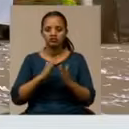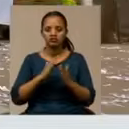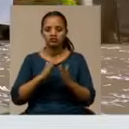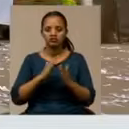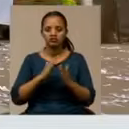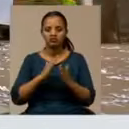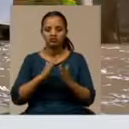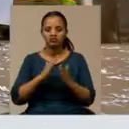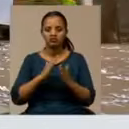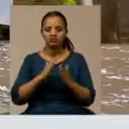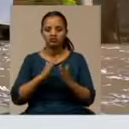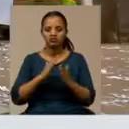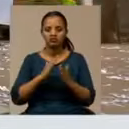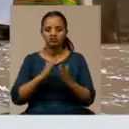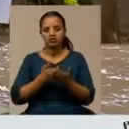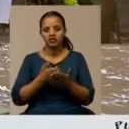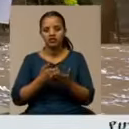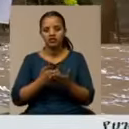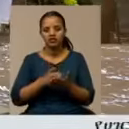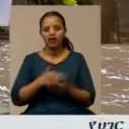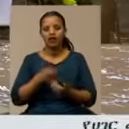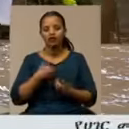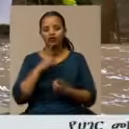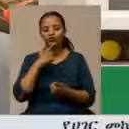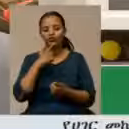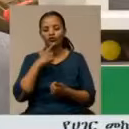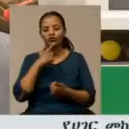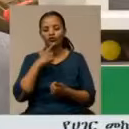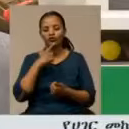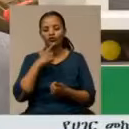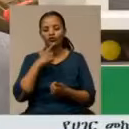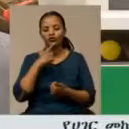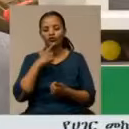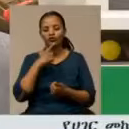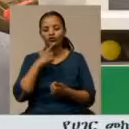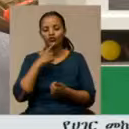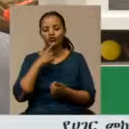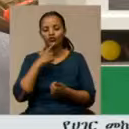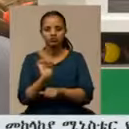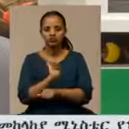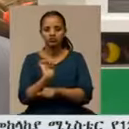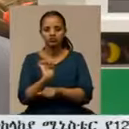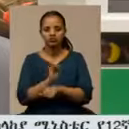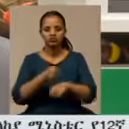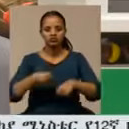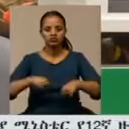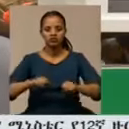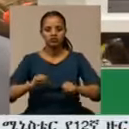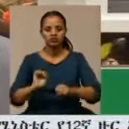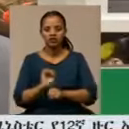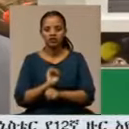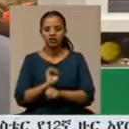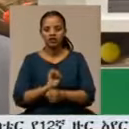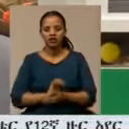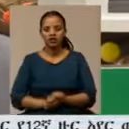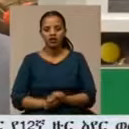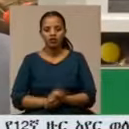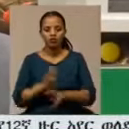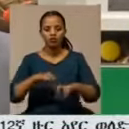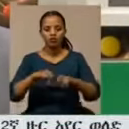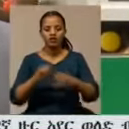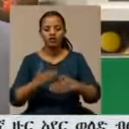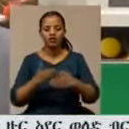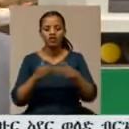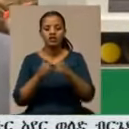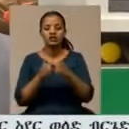ባሻገር ዘርፈ ብዙ ኢኮኖሚያዊ ጠቀሜታ ያለው ነው ብለዋል። ብዙ ተሽከርካሪዎች፣ ሞተር፣ መኪና በወረዳ ደረጃ